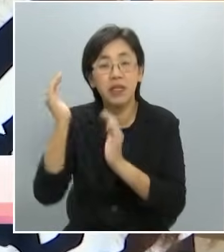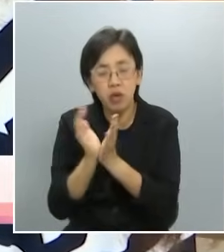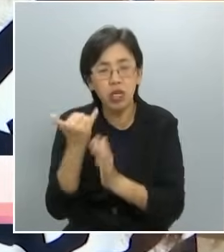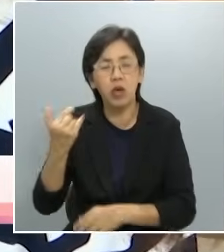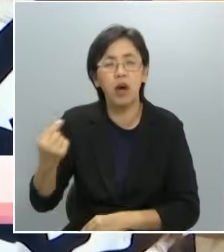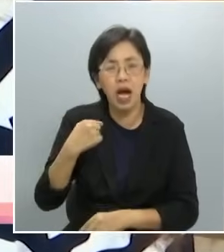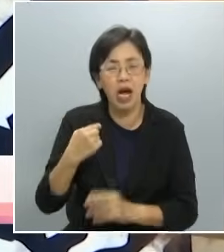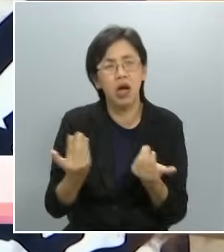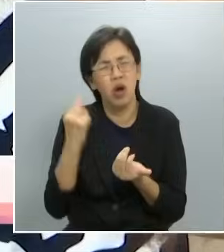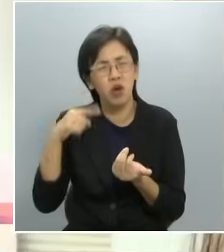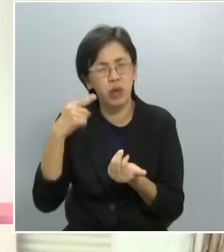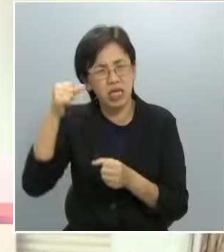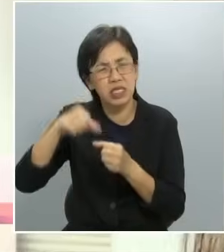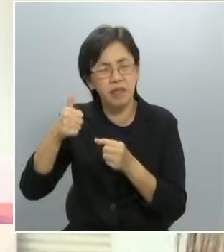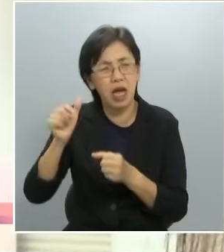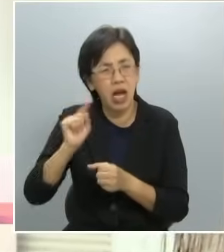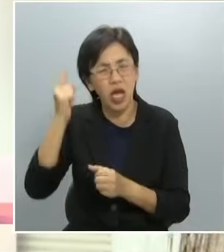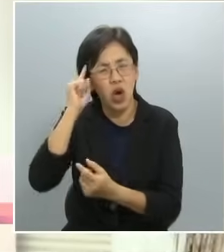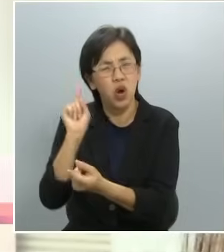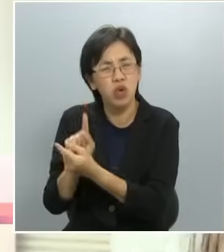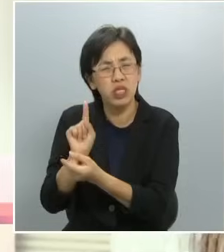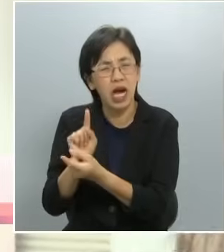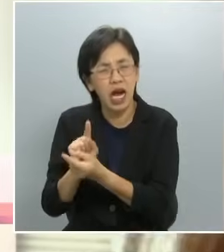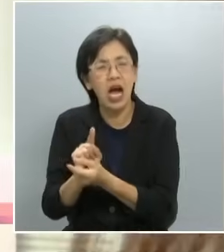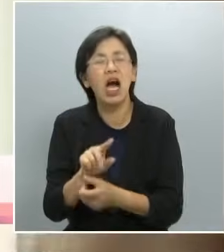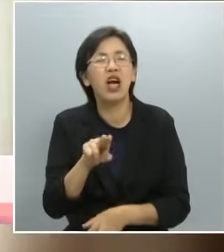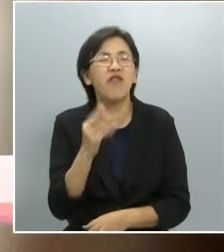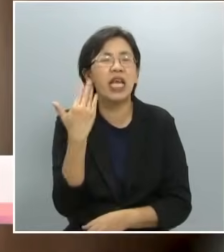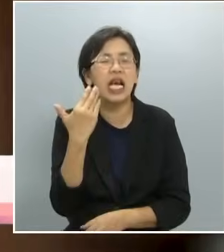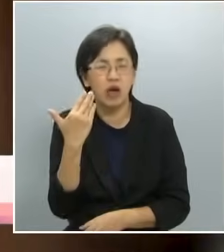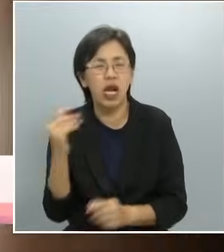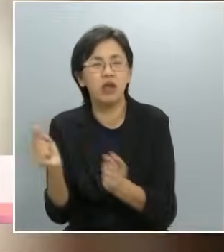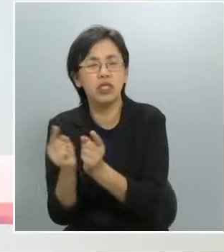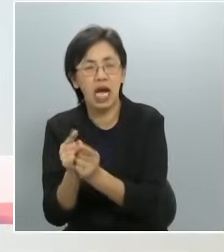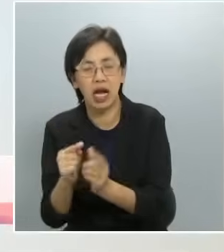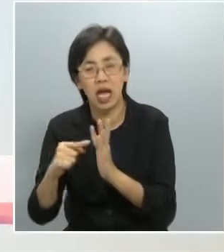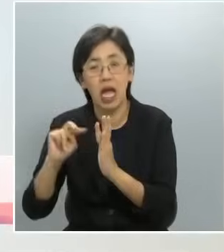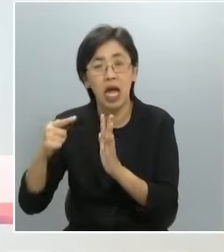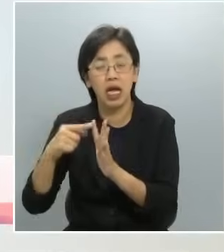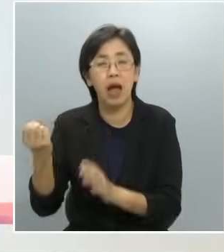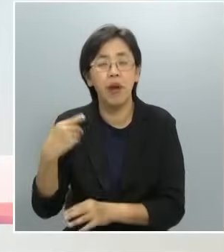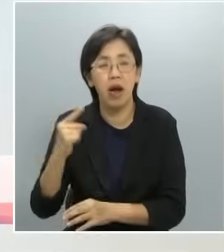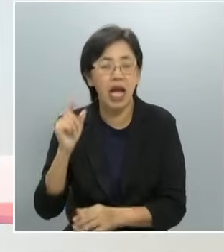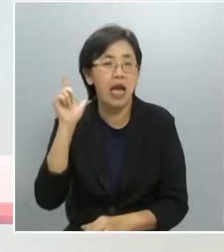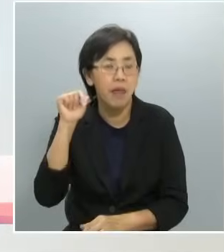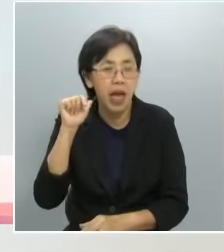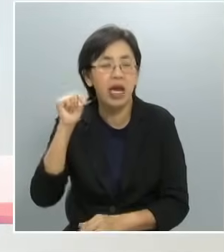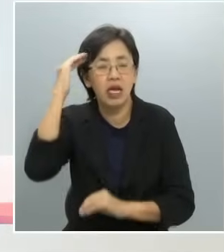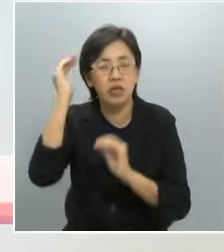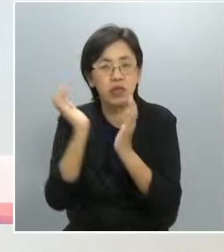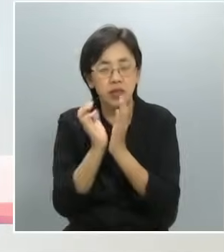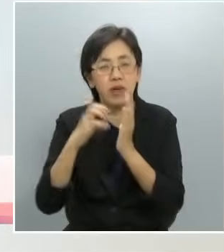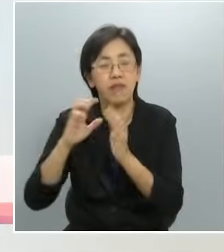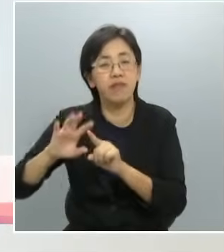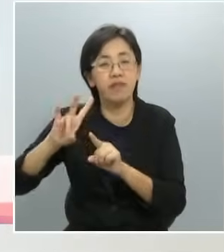างลูกสาวบอกว่าจำได้เพราะว่าเป็นคนรู้จักมักคุ้นกับอดีตแฟนเก่าคนชื่อแงะบอกกับตนว่าแม่ถูกตำรวจภาค7ควบคุม